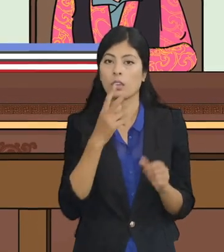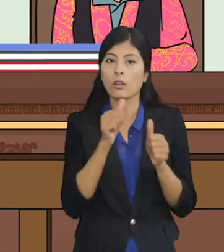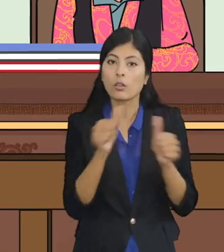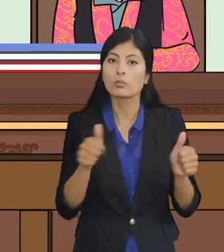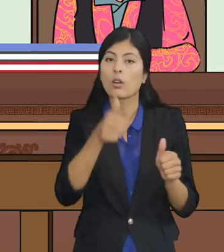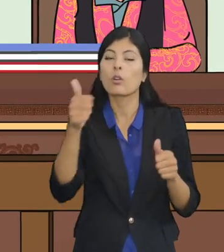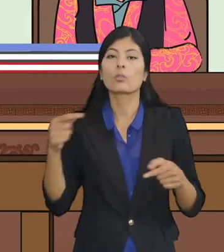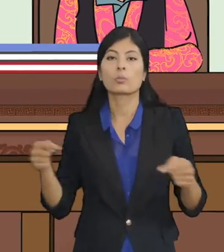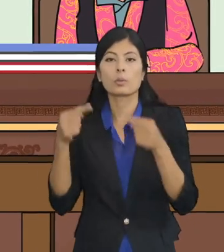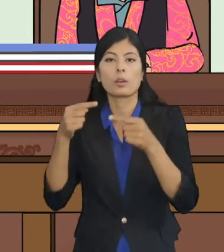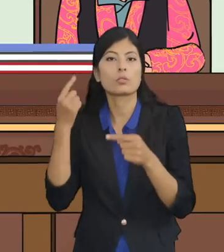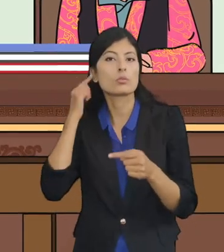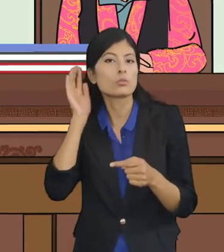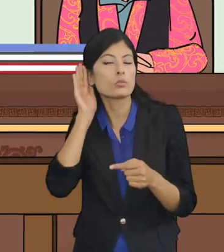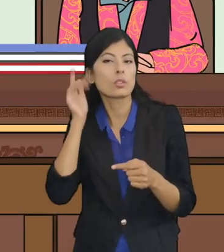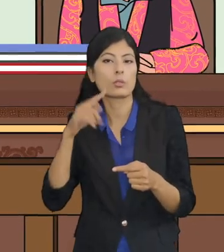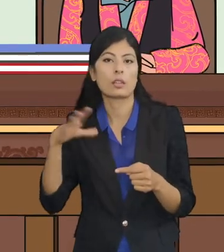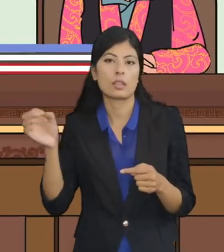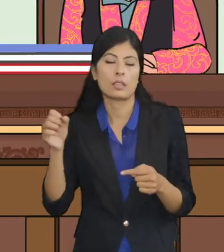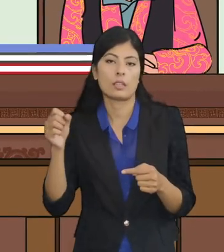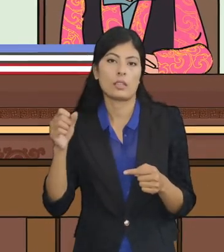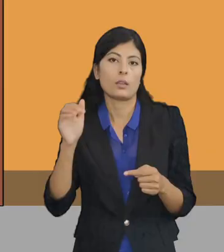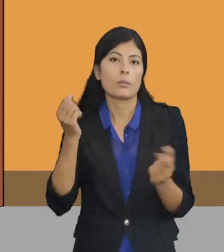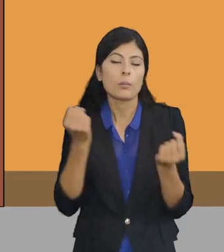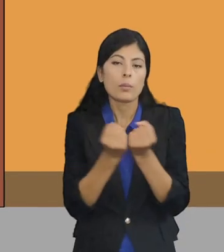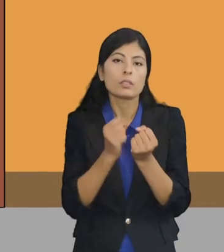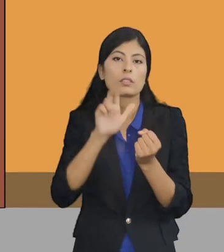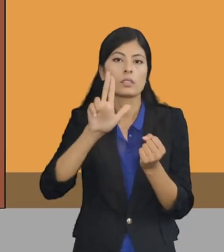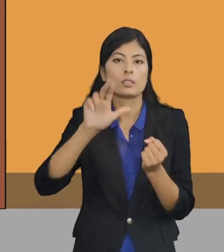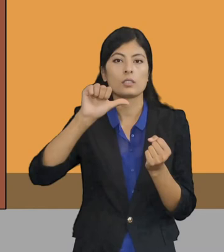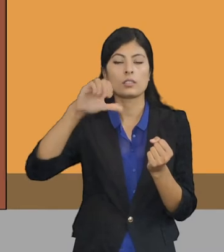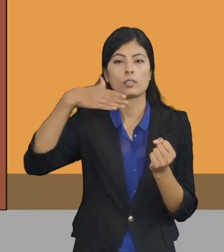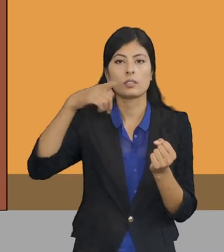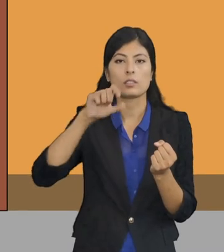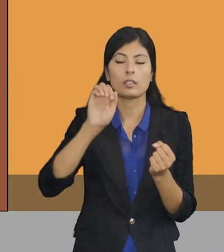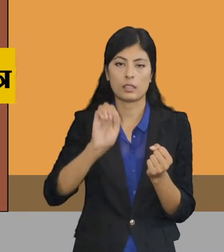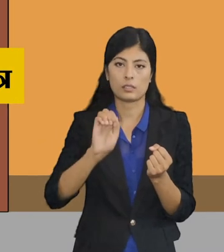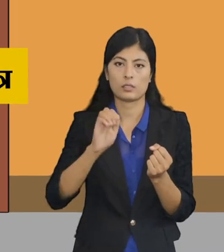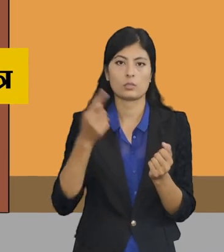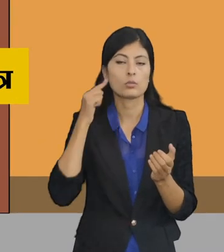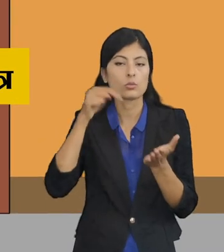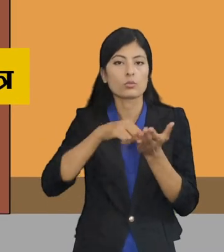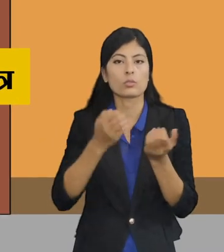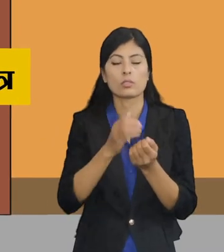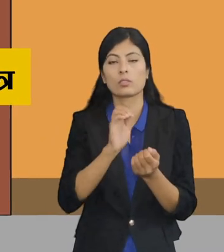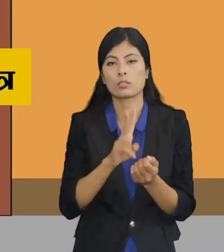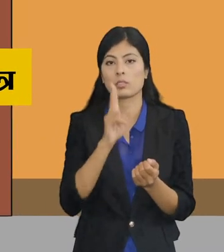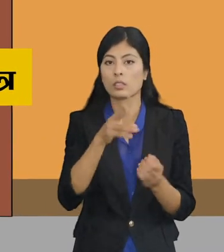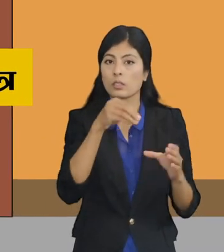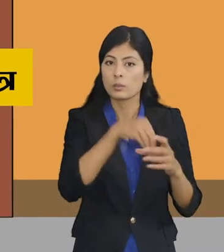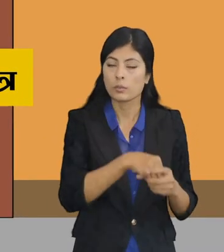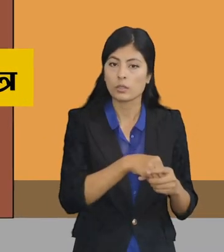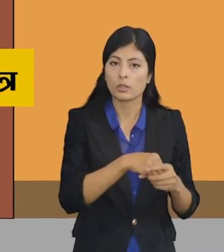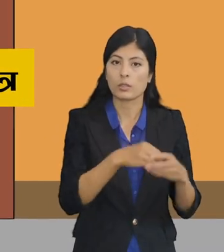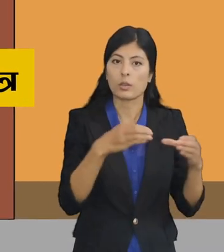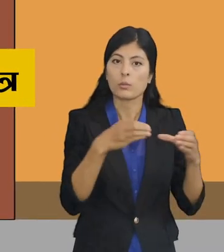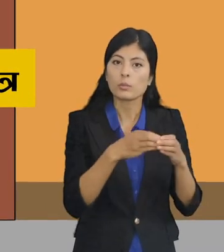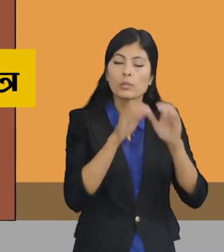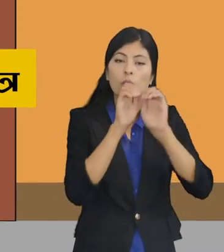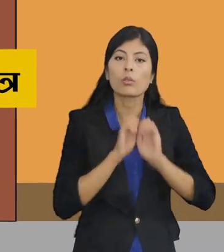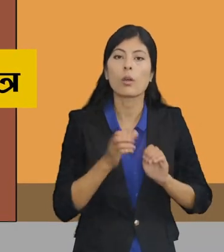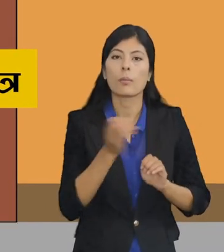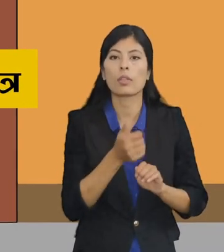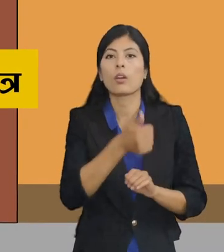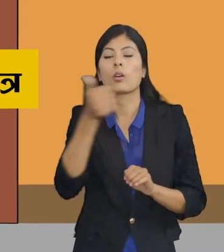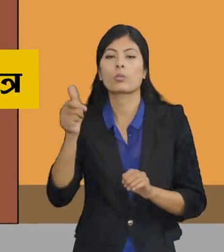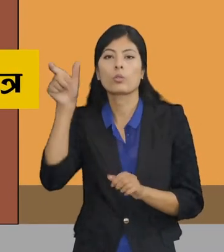लागि बन्द इजलास कायम गरी सुनवाई गर्न सक्दछ। बन्द इजलासमा विवादका पक्ष तथा सरकारवाला बाहेक अन्य